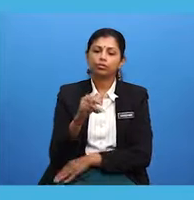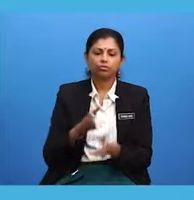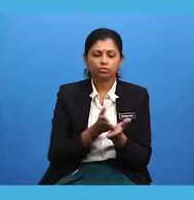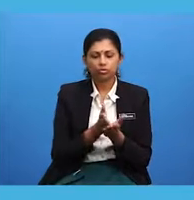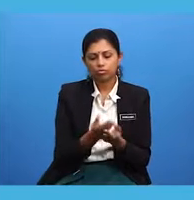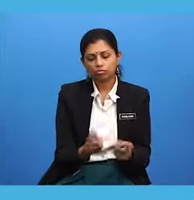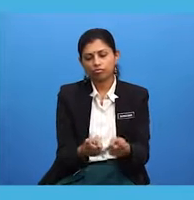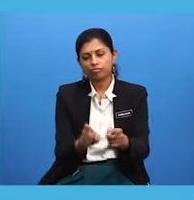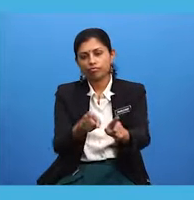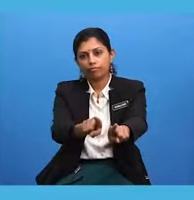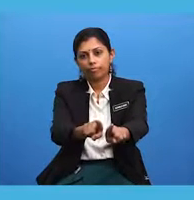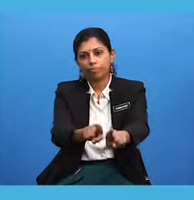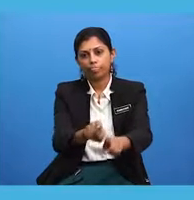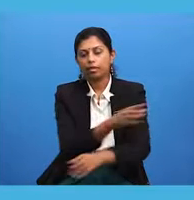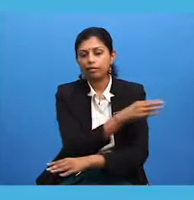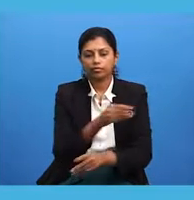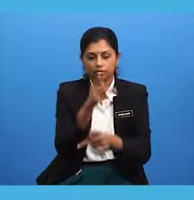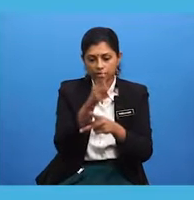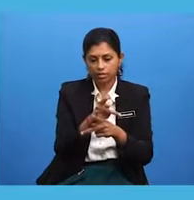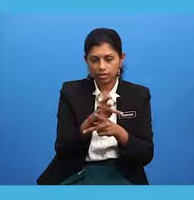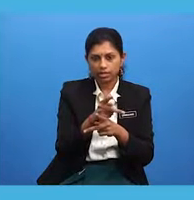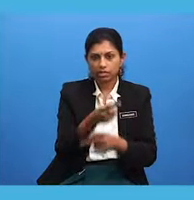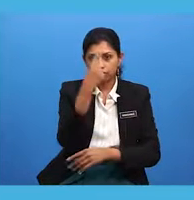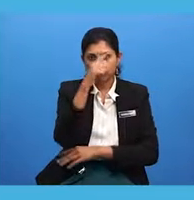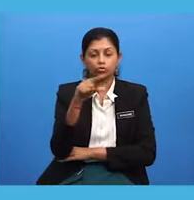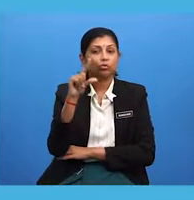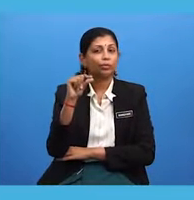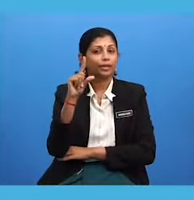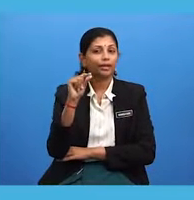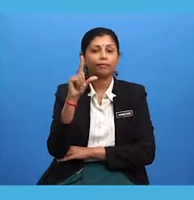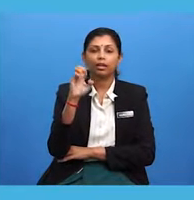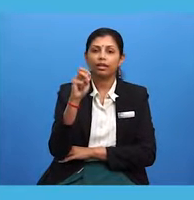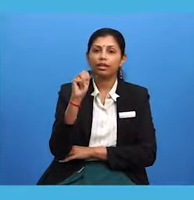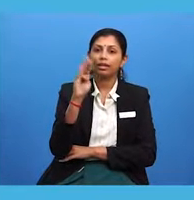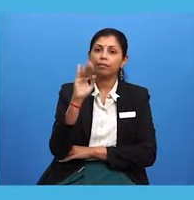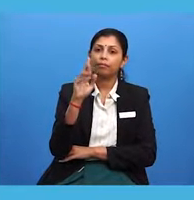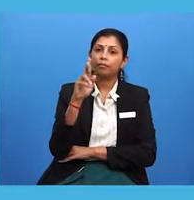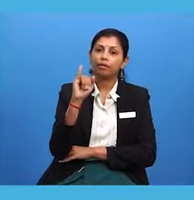dan dikekalkan untuk penempelan embrio.